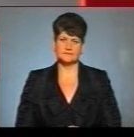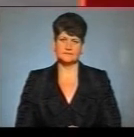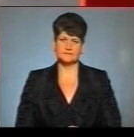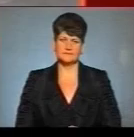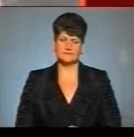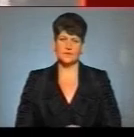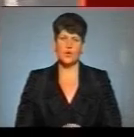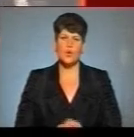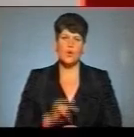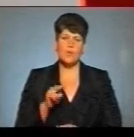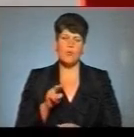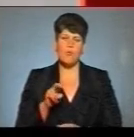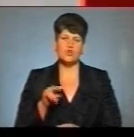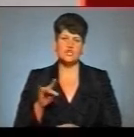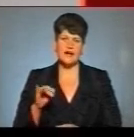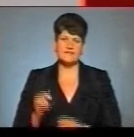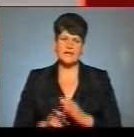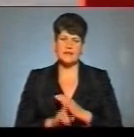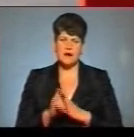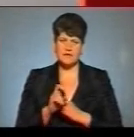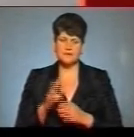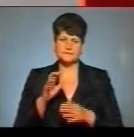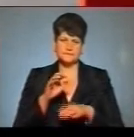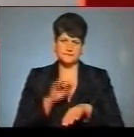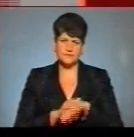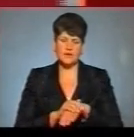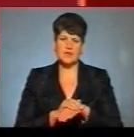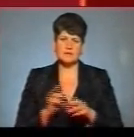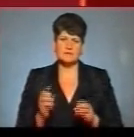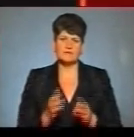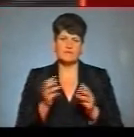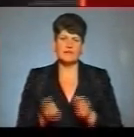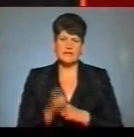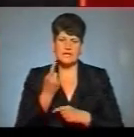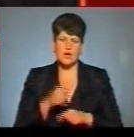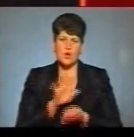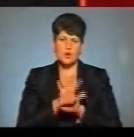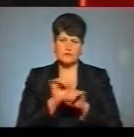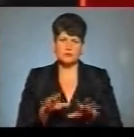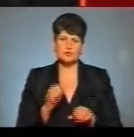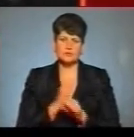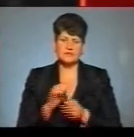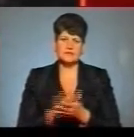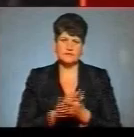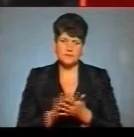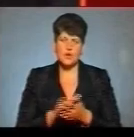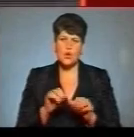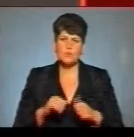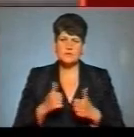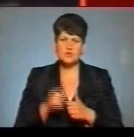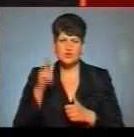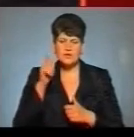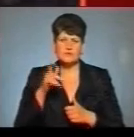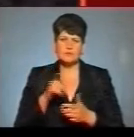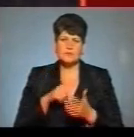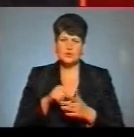У Почаївській лаврі, де зафіксували спалах коронавірусу, провели дезінфекцію. Комісія Чортківської міськради та поліцейські розслідують